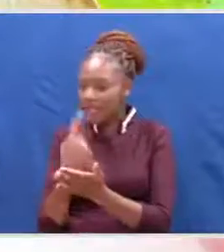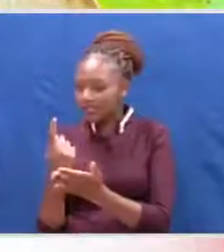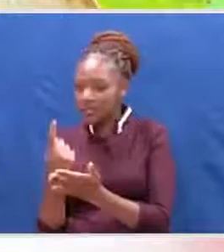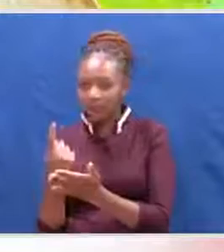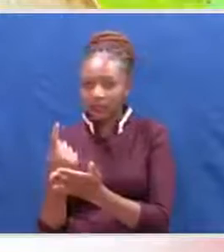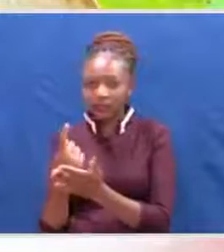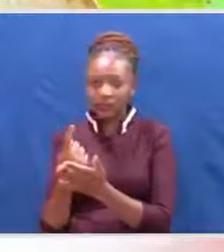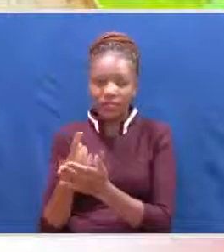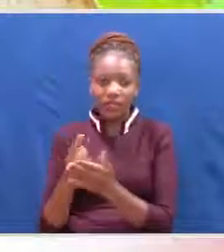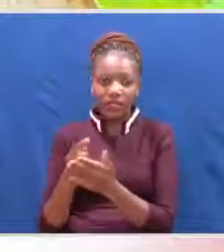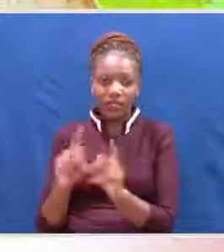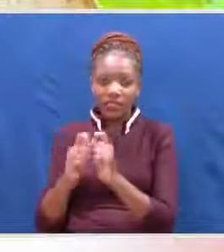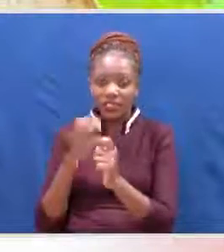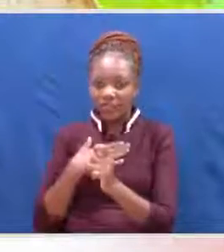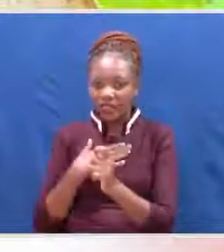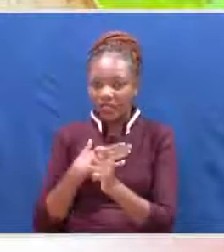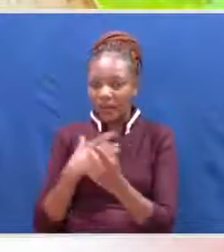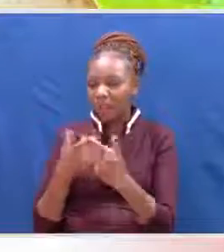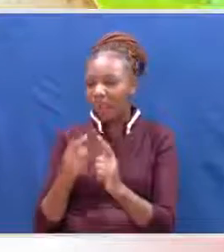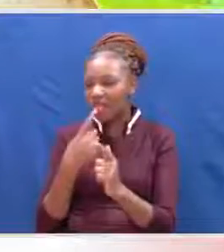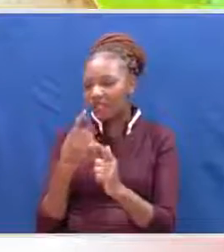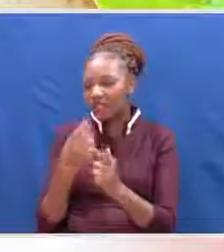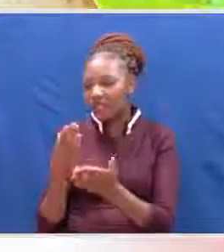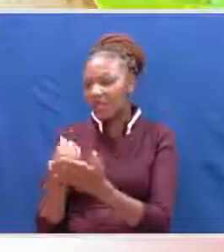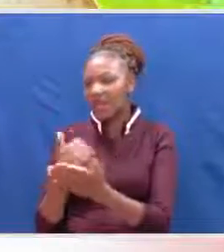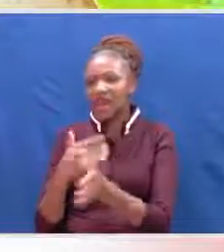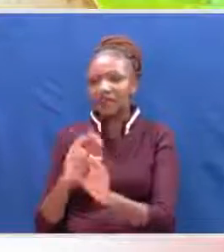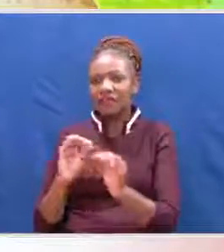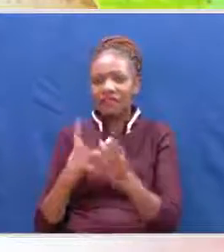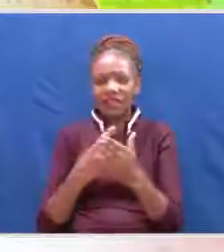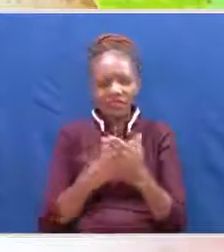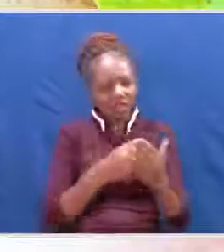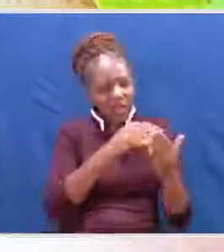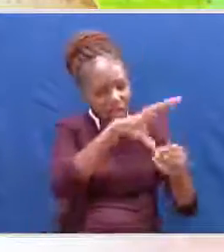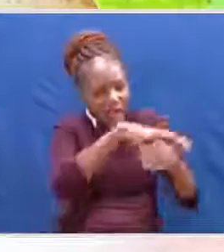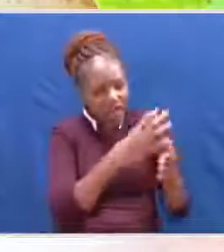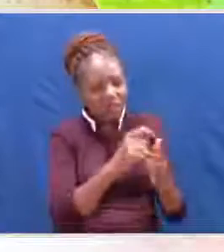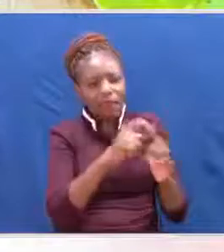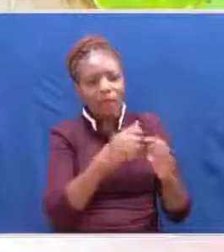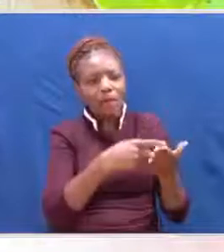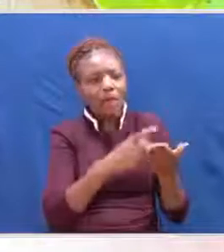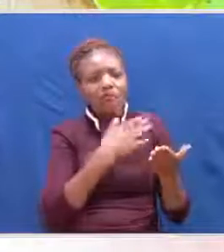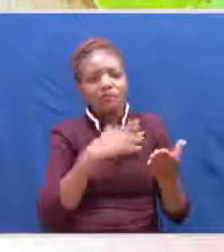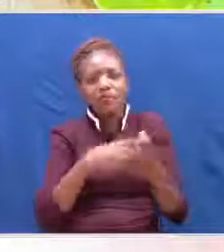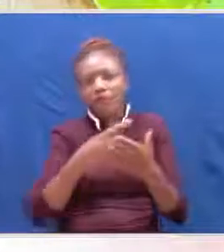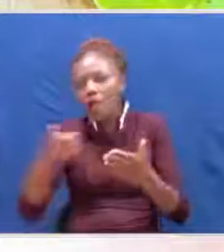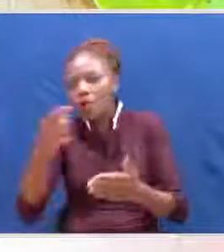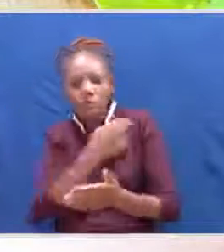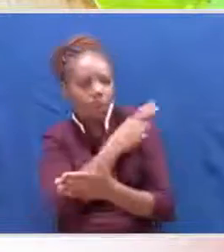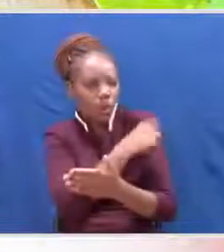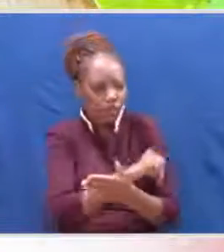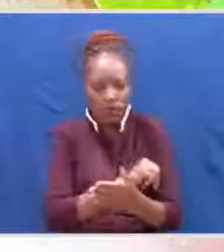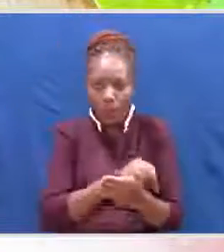hivi, wananiambia wana finances, inabidi nimetoa kwa mshahara wangu do, nimeenda hospitali. So nilikuwa